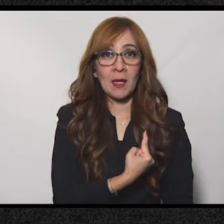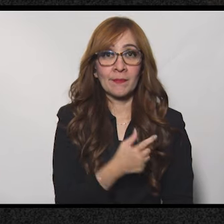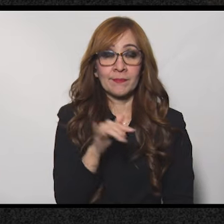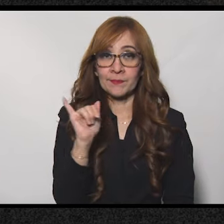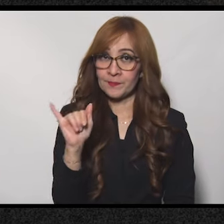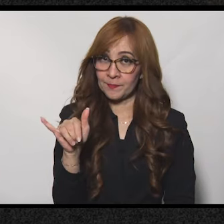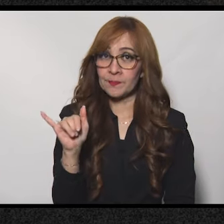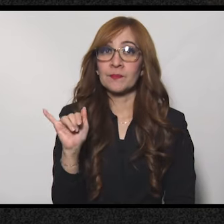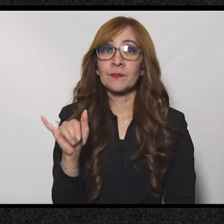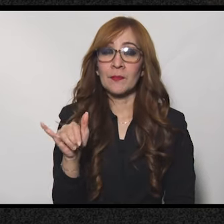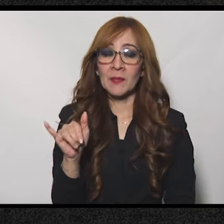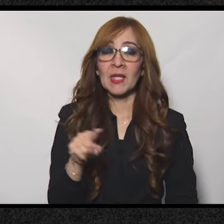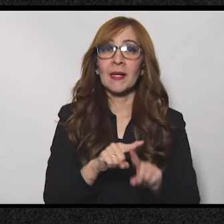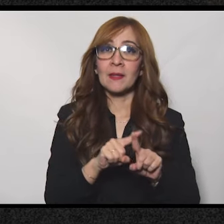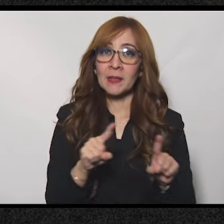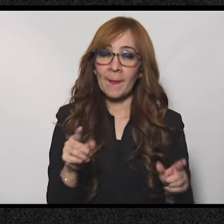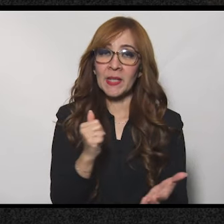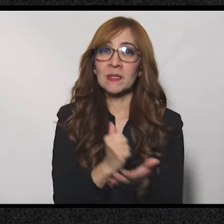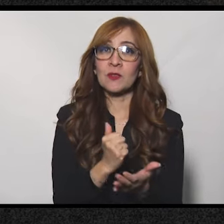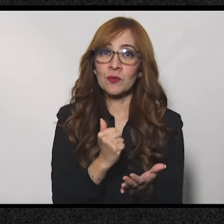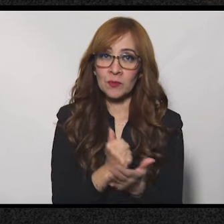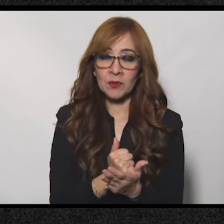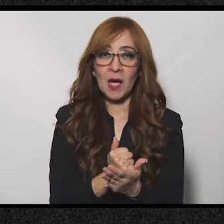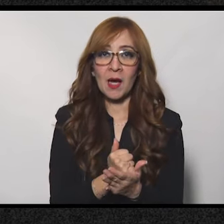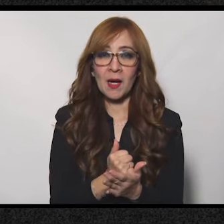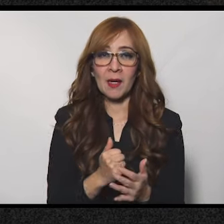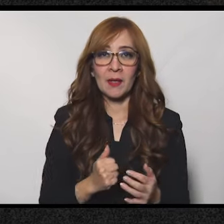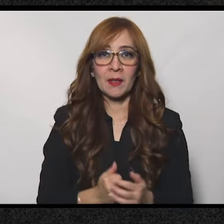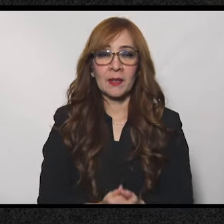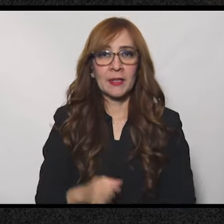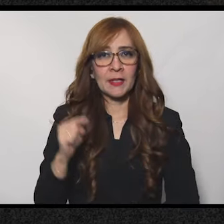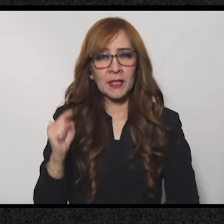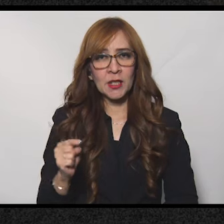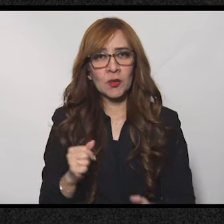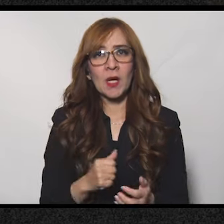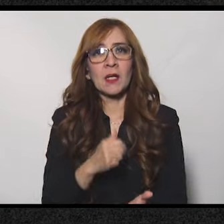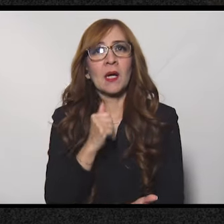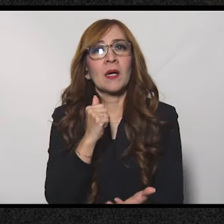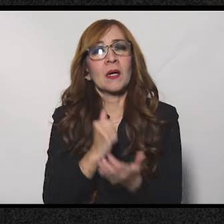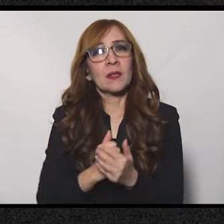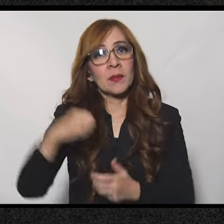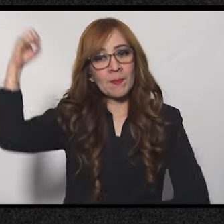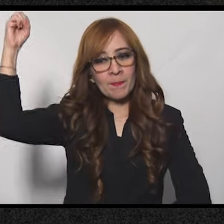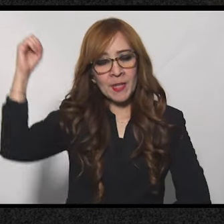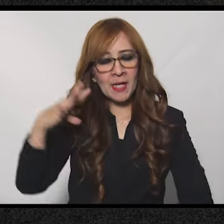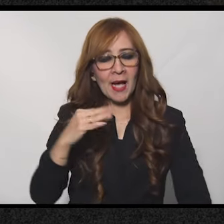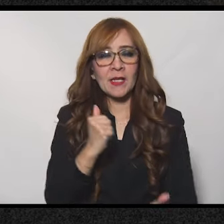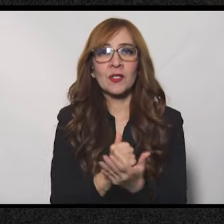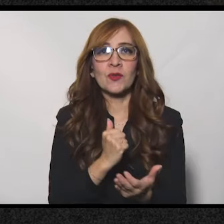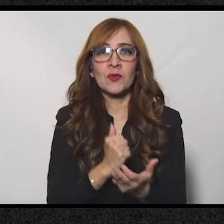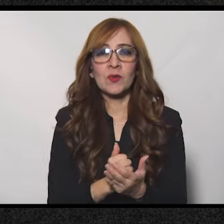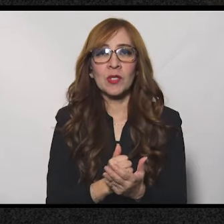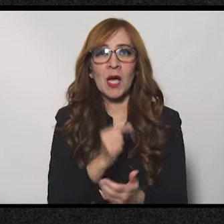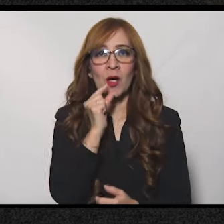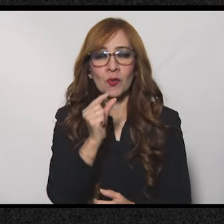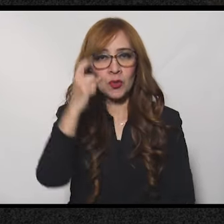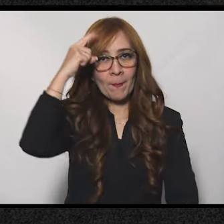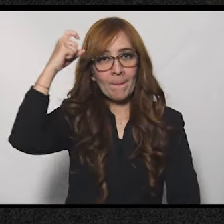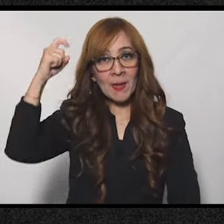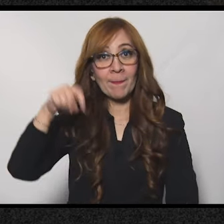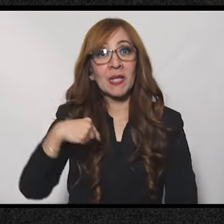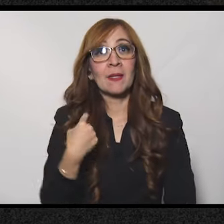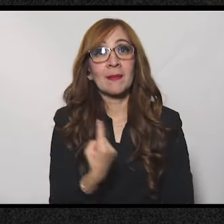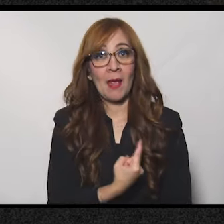Yeah, but actually, throughout the blessings, God is shaping our dreams.